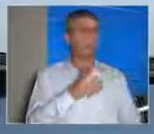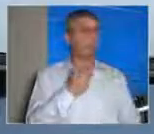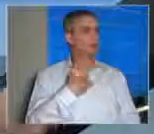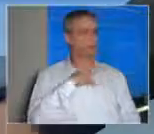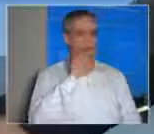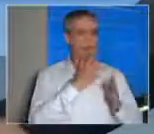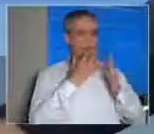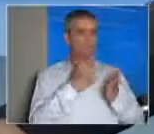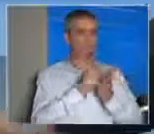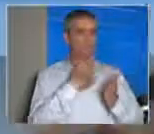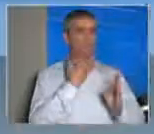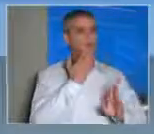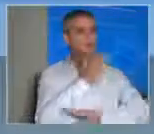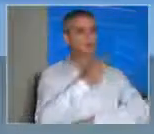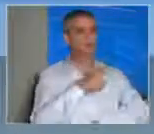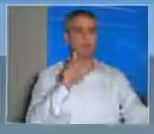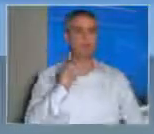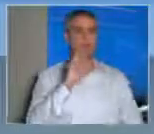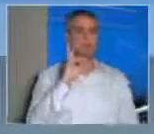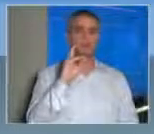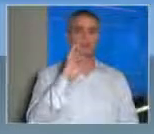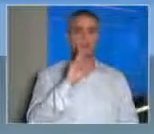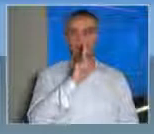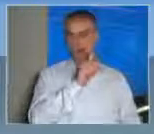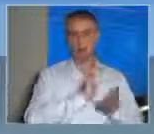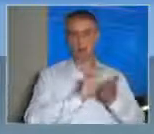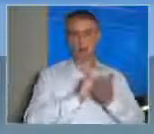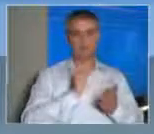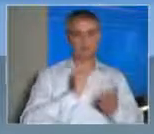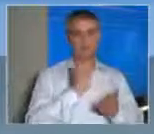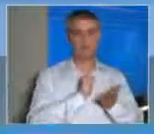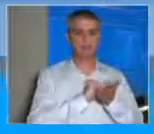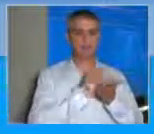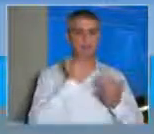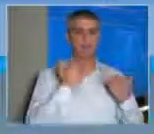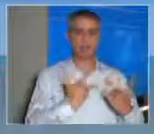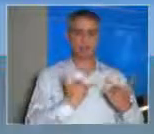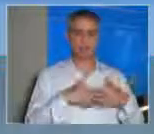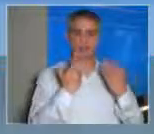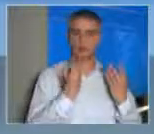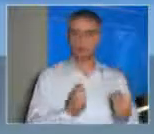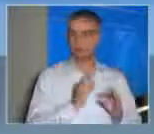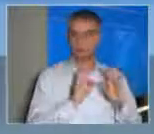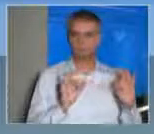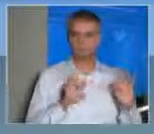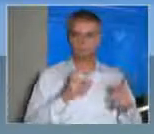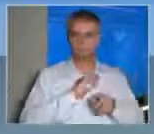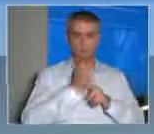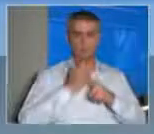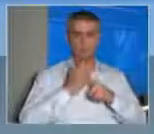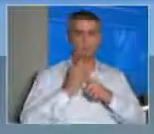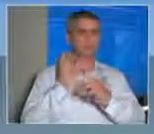אתן לך להרחיב על זה בהמשך, אבל אני רוצה לפנות עכשיו אלייך לילך שובל, הכתבת הצבאית של ישראל היום, שלום. בוקר טוב. בוקר מצוין, סוללות כיפות